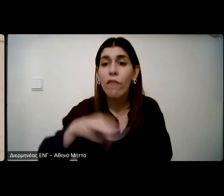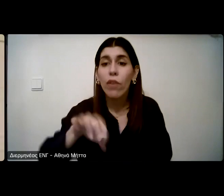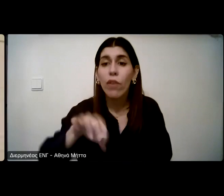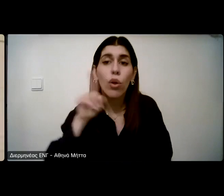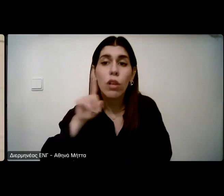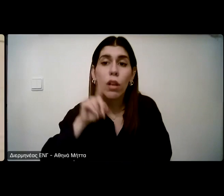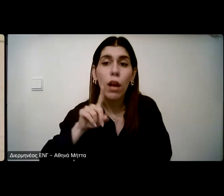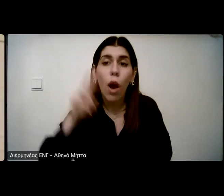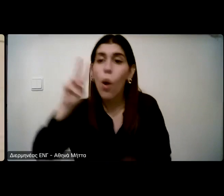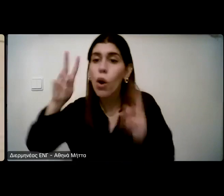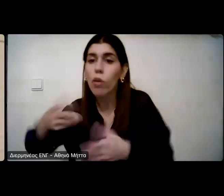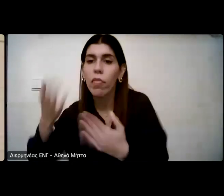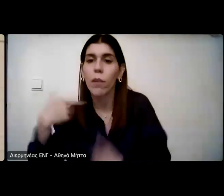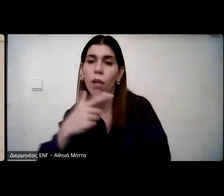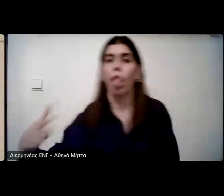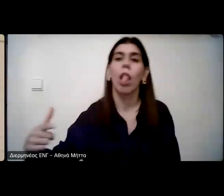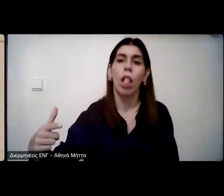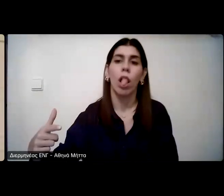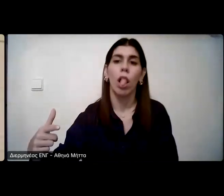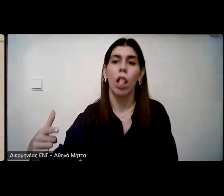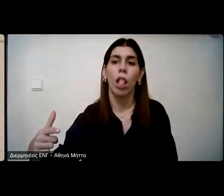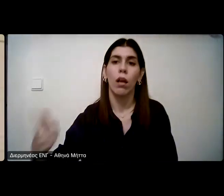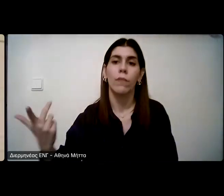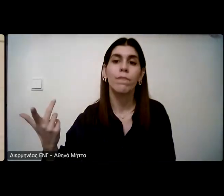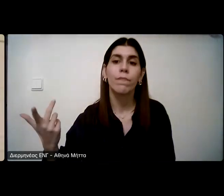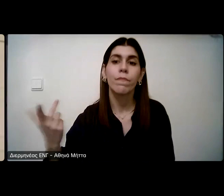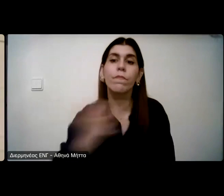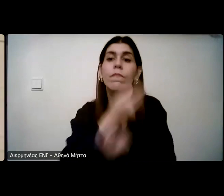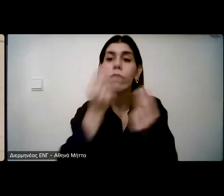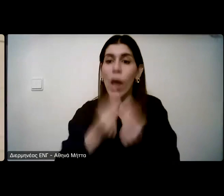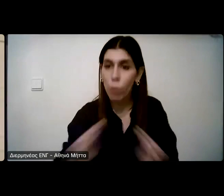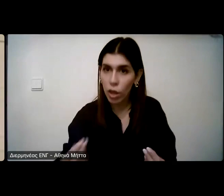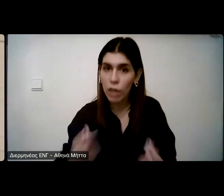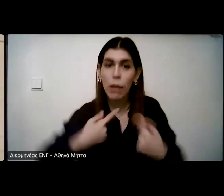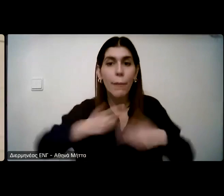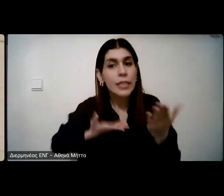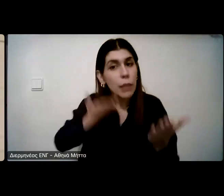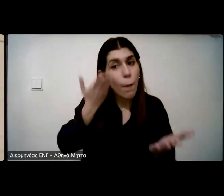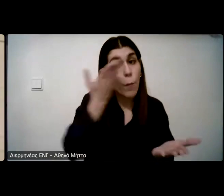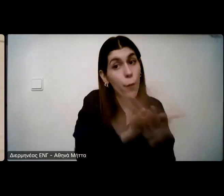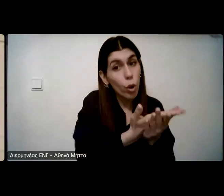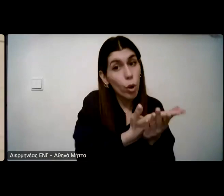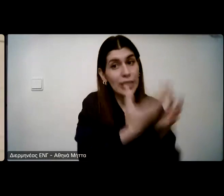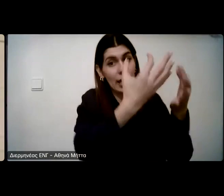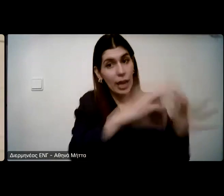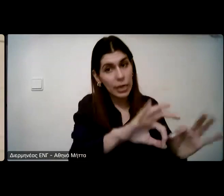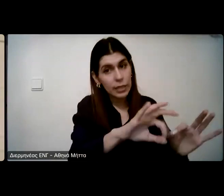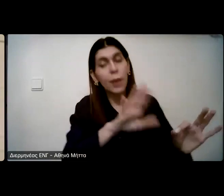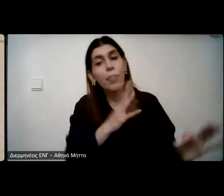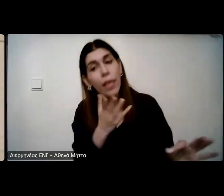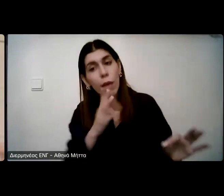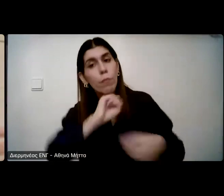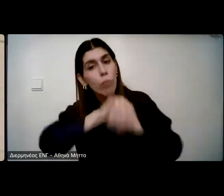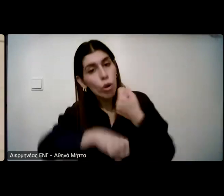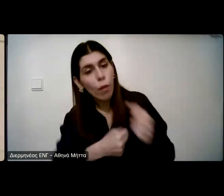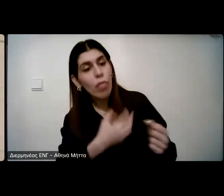γυναικών. Επομένως, στην οποιαδήποτε λύση προκρίνουμε ή προσπαθούμε να χρησιμοποιήσουμε ή